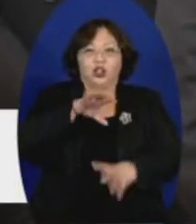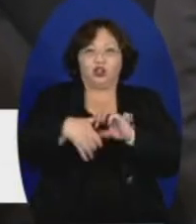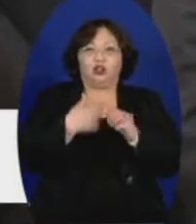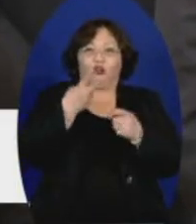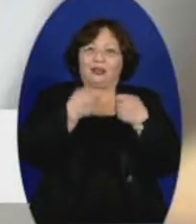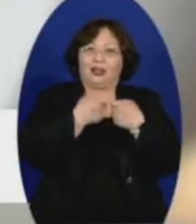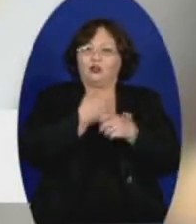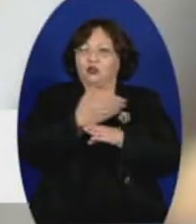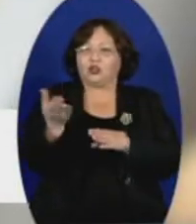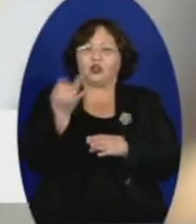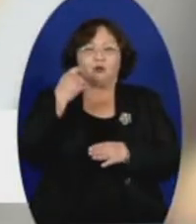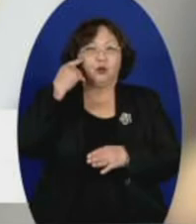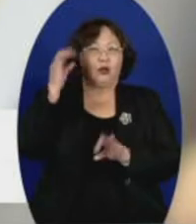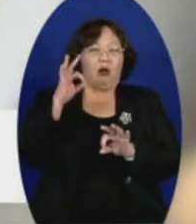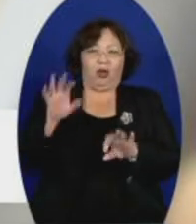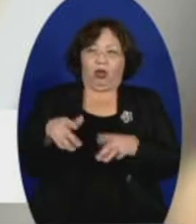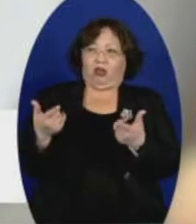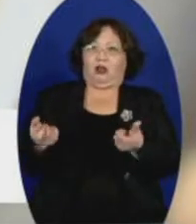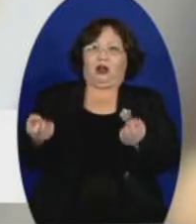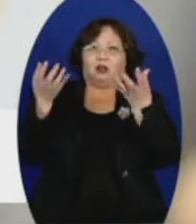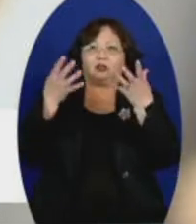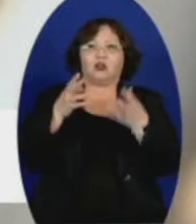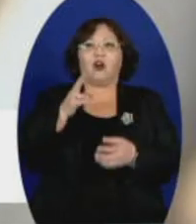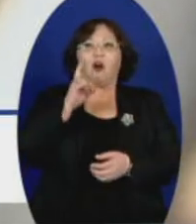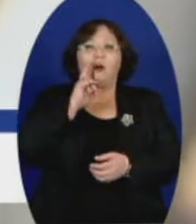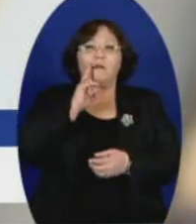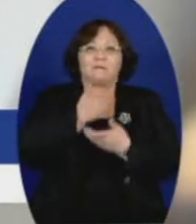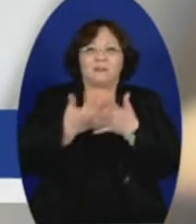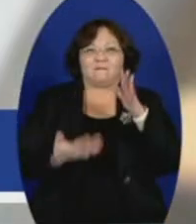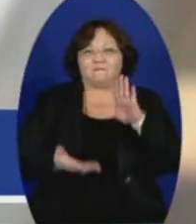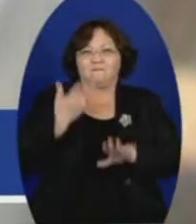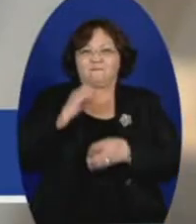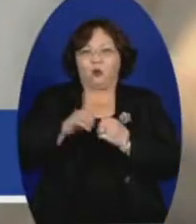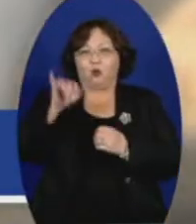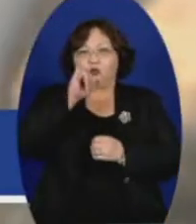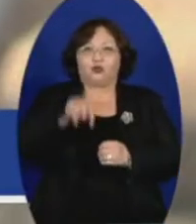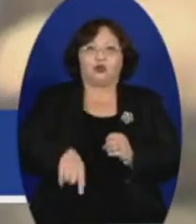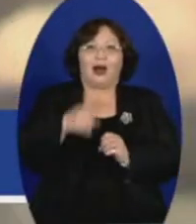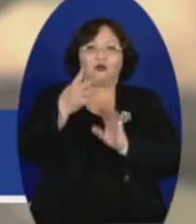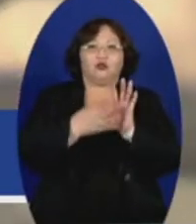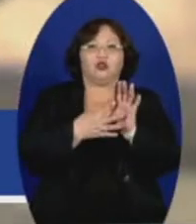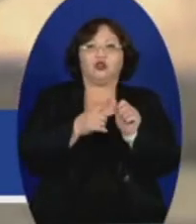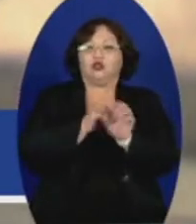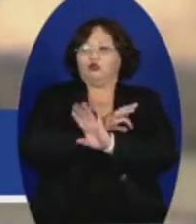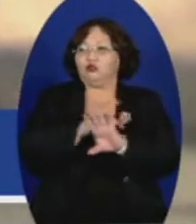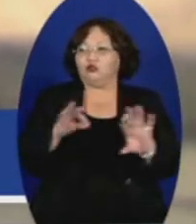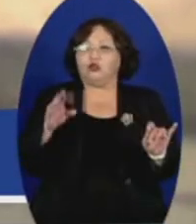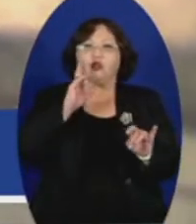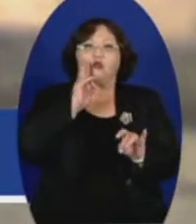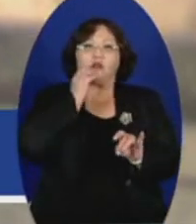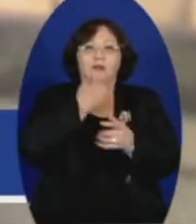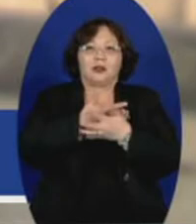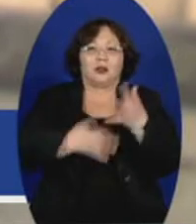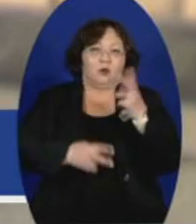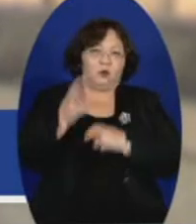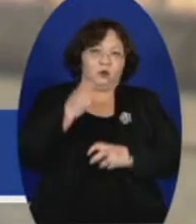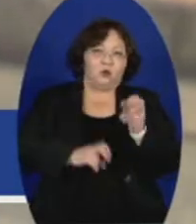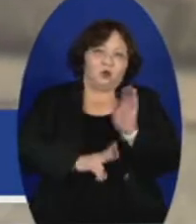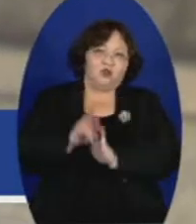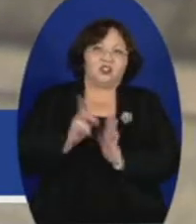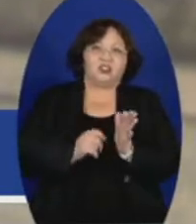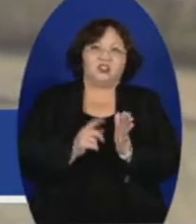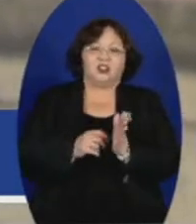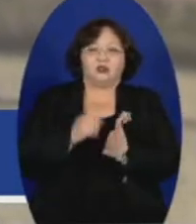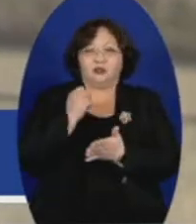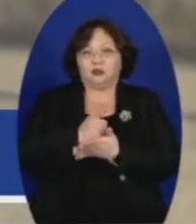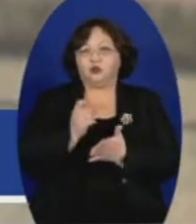хойш. Монгол улс хүнсний өсгөл хийж 5 жилийн дотор дотоодоос 19 төрлийн одоо хүнсний бүтээгдэхүүнээ хангах шаардлагатай гэж үзэж байгаа. Гэхдээ энгийн